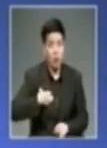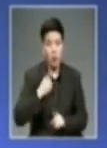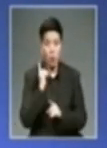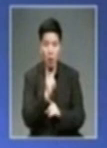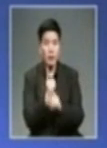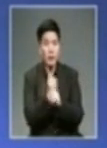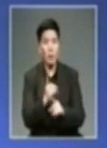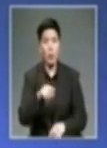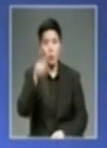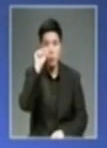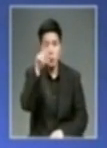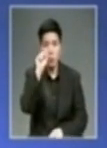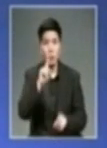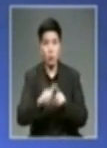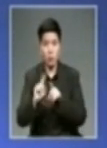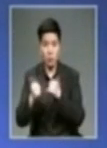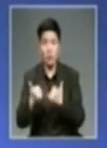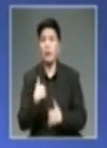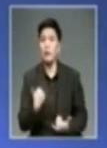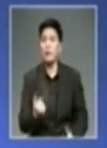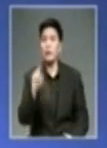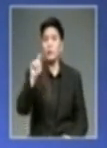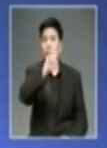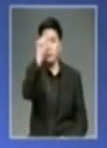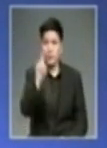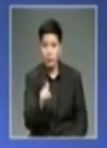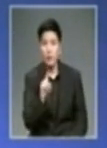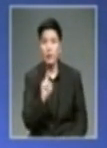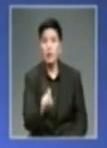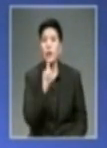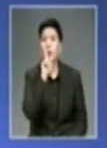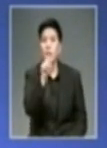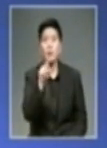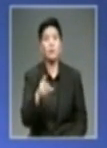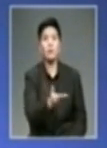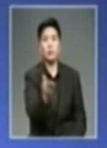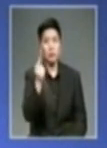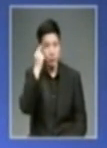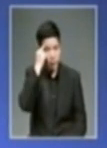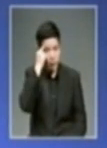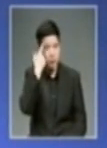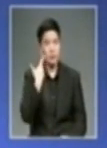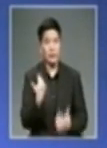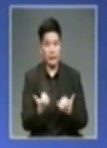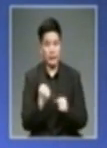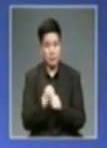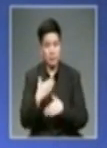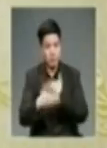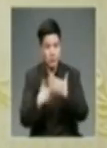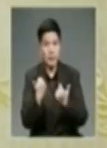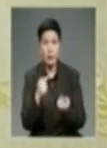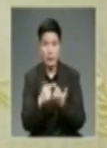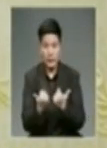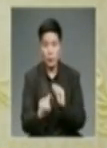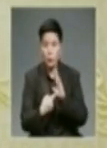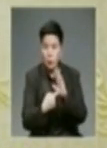ทศเหล่านี้เป็นคำถามนะครับที่ทุกท่านต้องหาคำตอบของตัวเองให้เจอจะได้เกิดความรู้ให้มากยิ่งขึ้นจะได้เร็วขึ้นมันเป็นเพีย